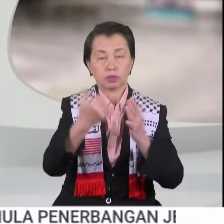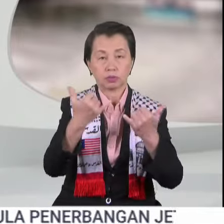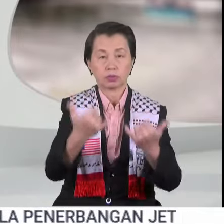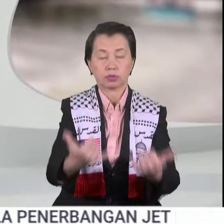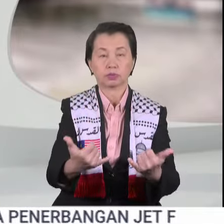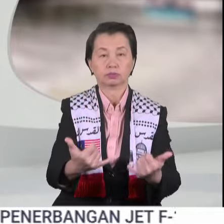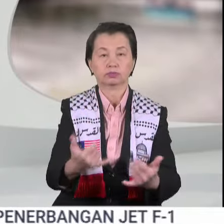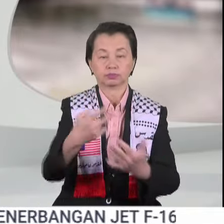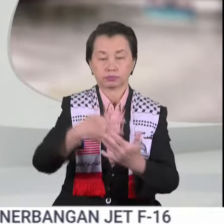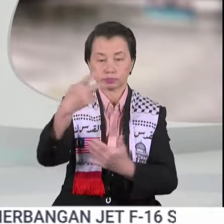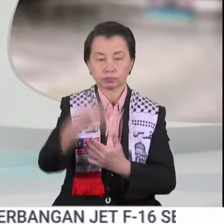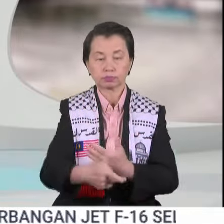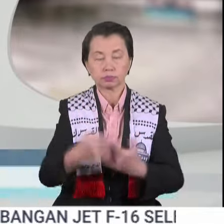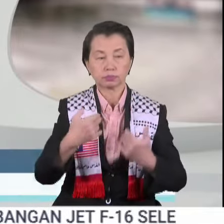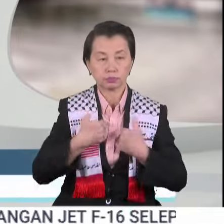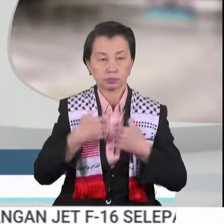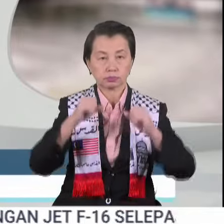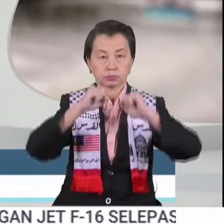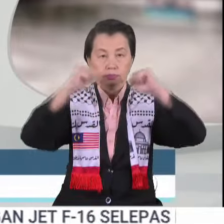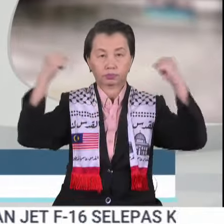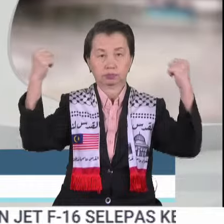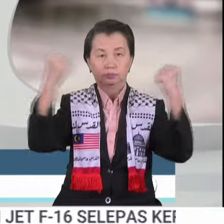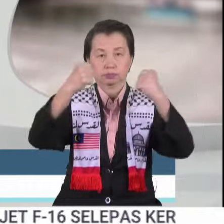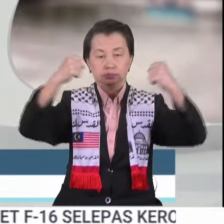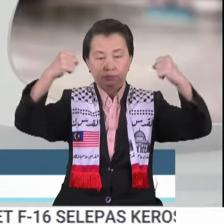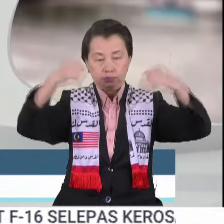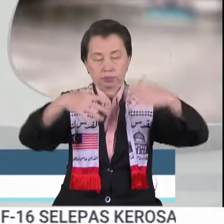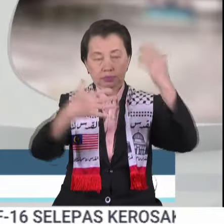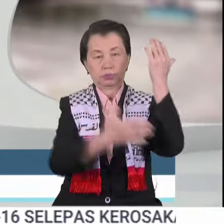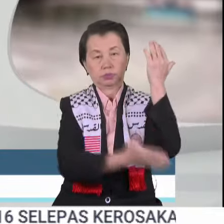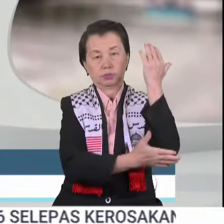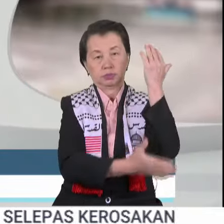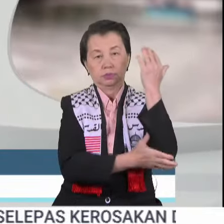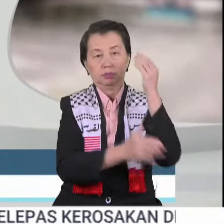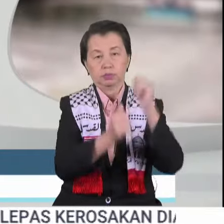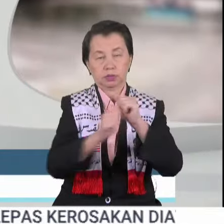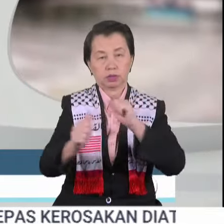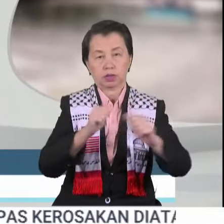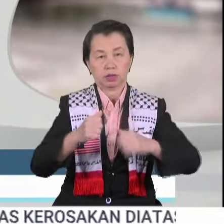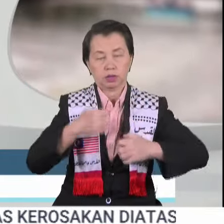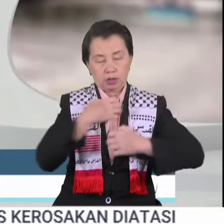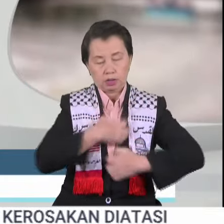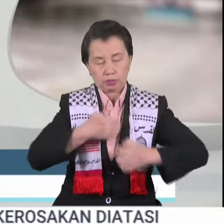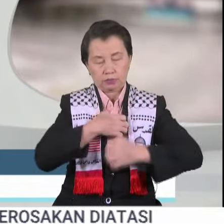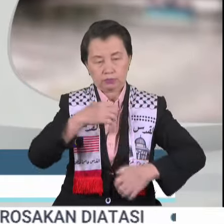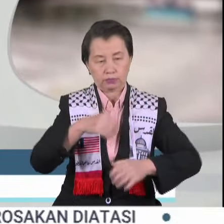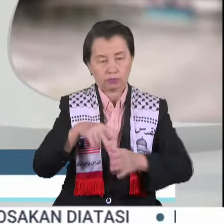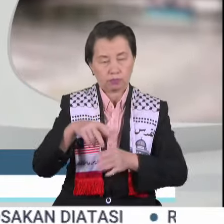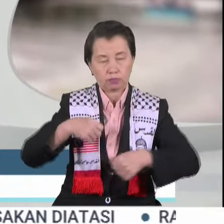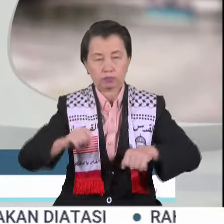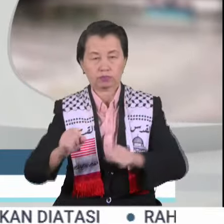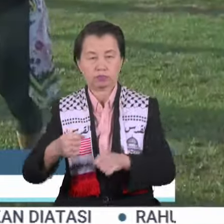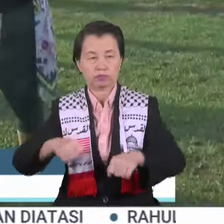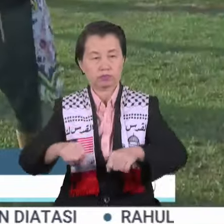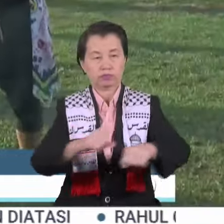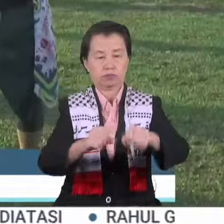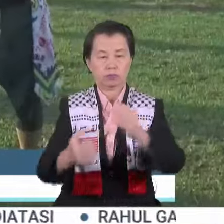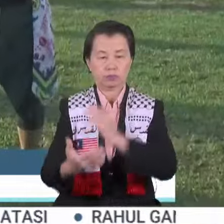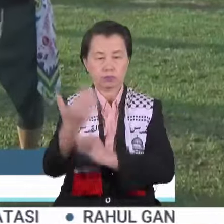ini. Program berlangsung di Stadium Jasin, dimulakan dengan aktiviti fun run kira-kira pukul 7 pagi tadi.